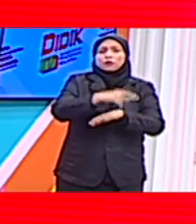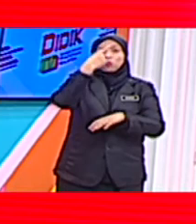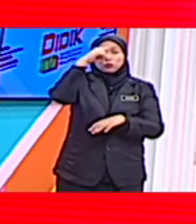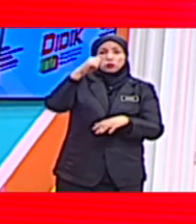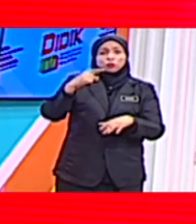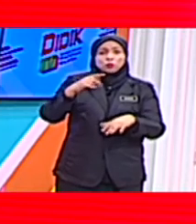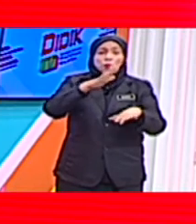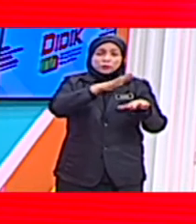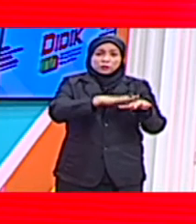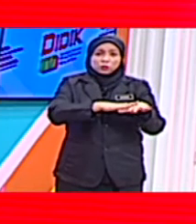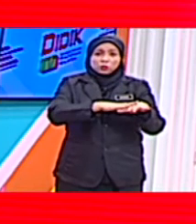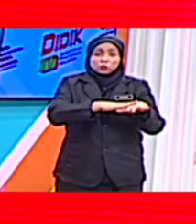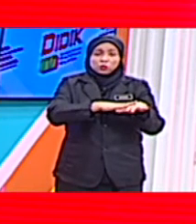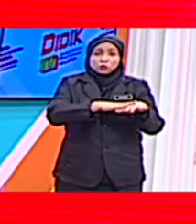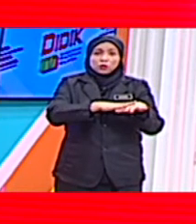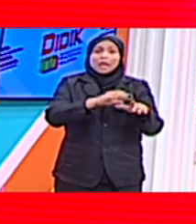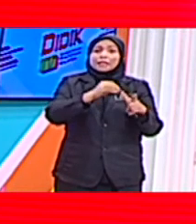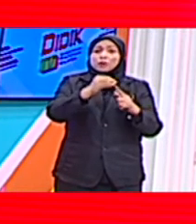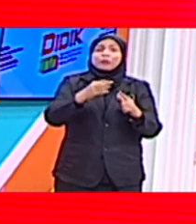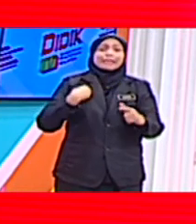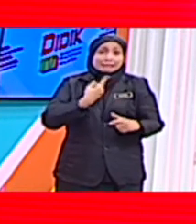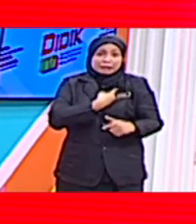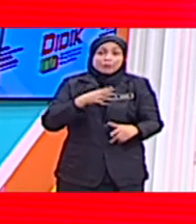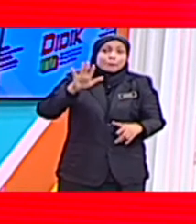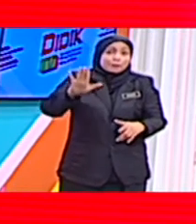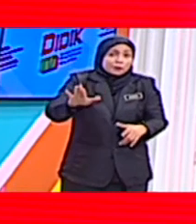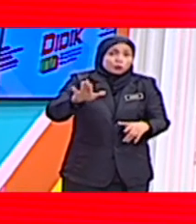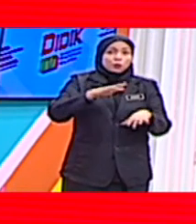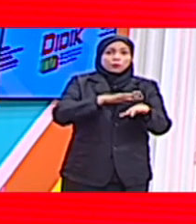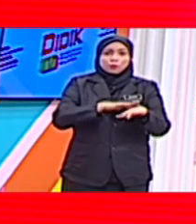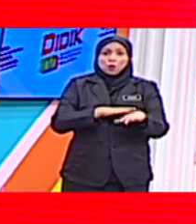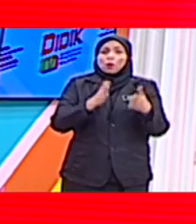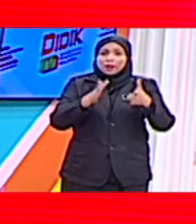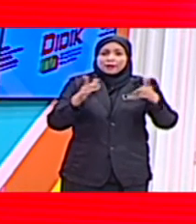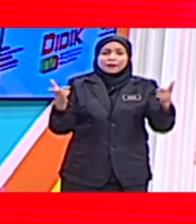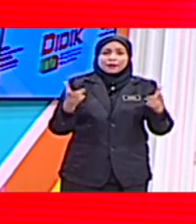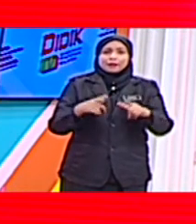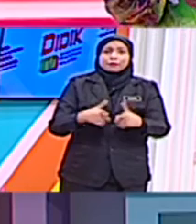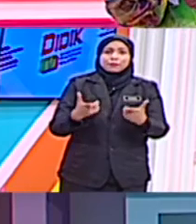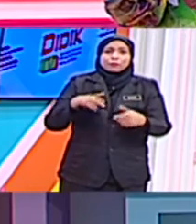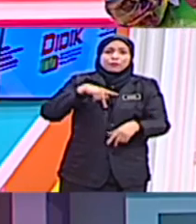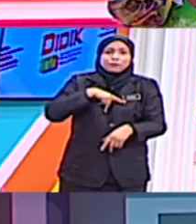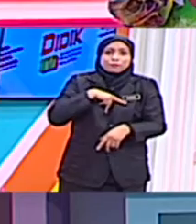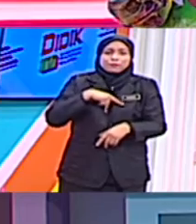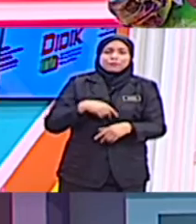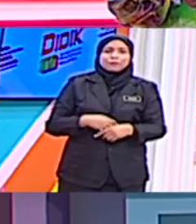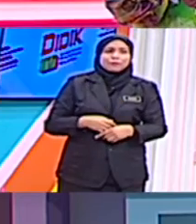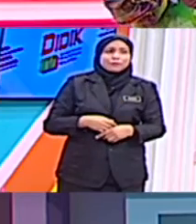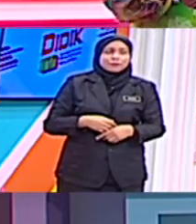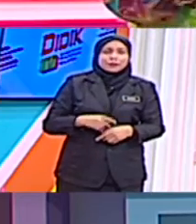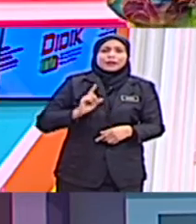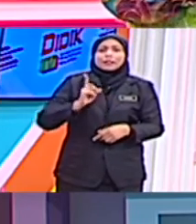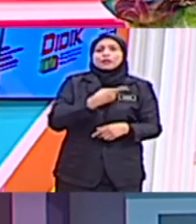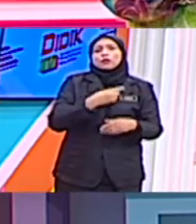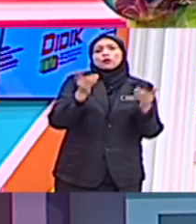kita ataupun memaksa kita menyentuh anggota seksual mereka. Okey. Kan kadang-kadang ada orang yang kita tidak kenali di taman, kita